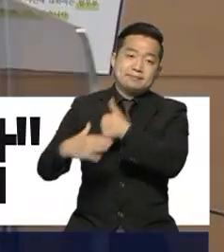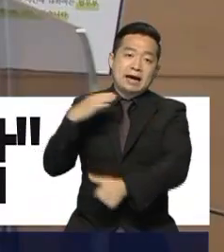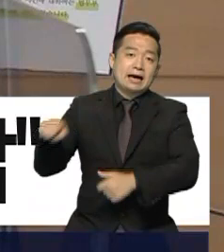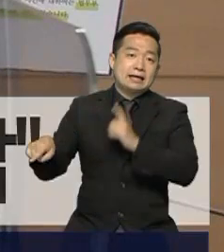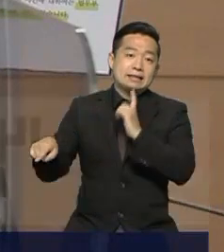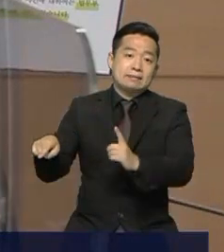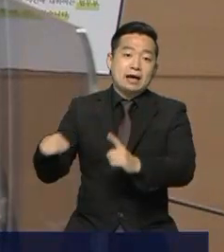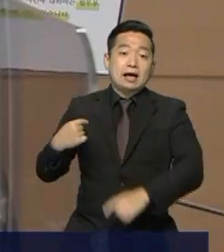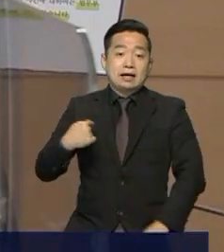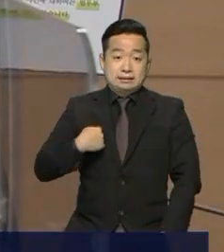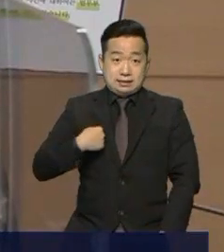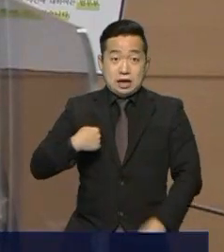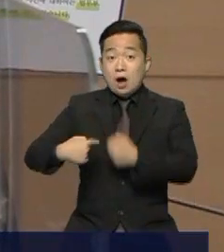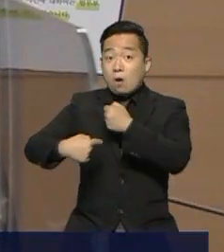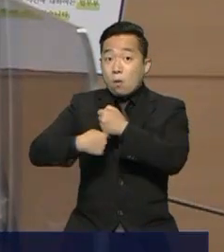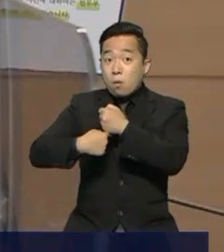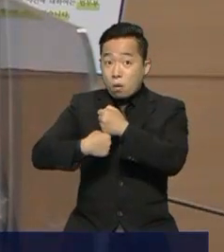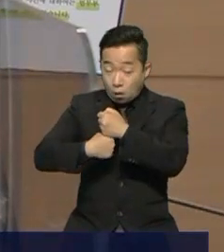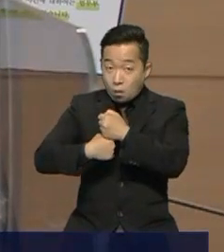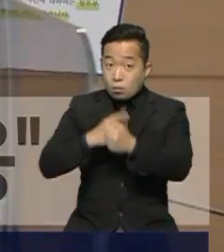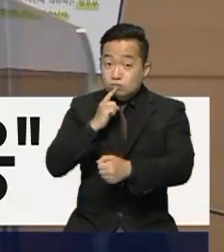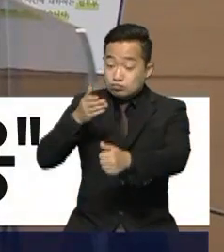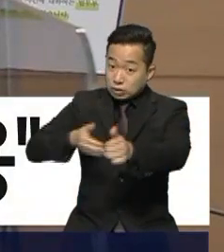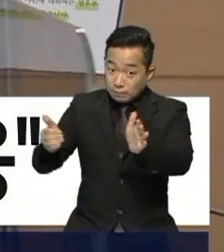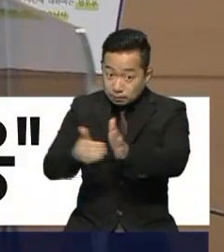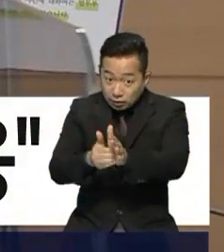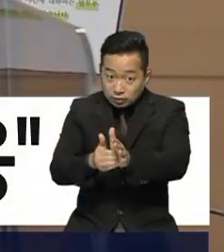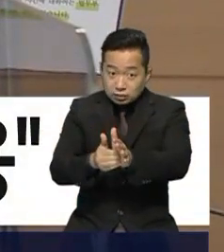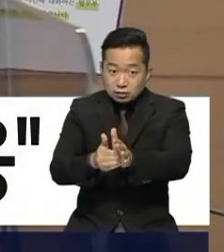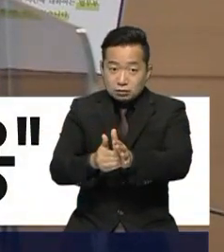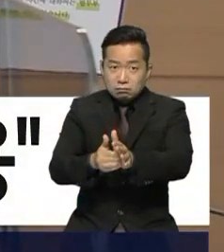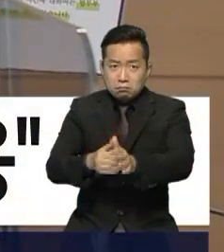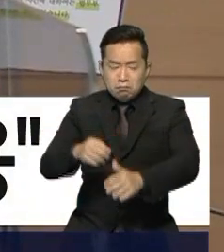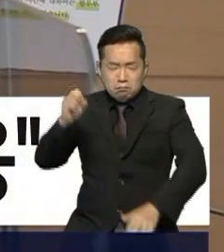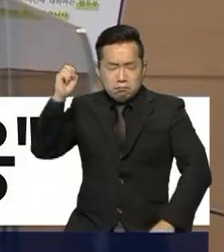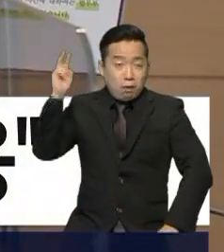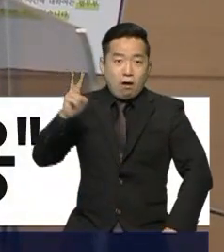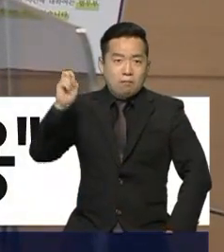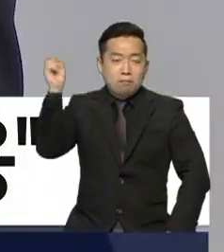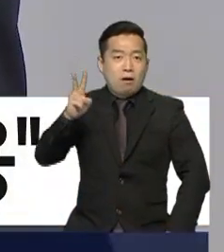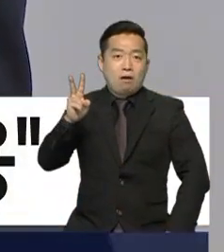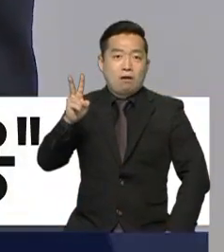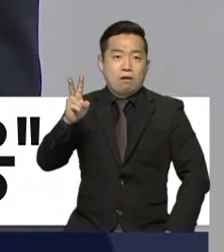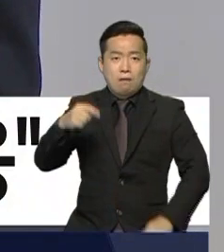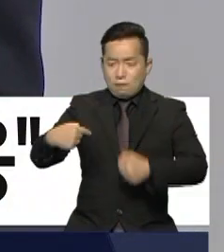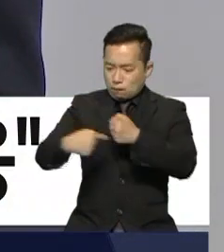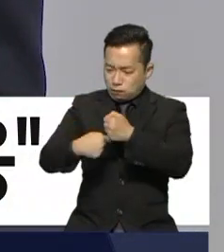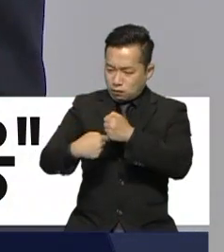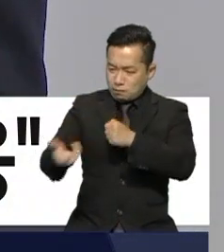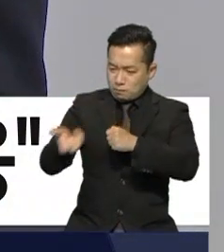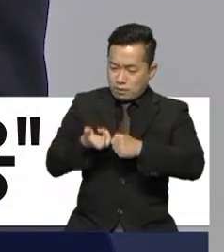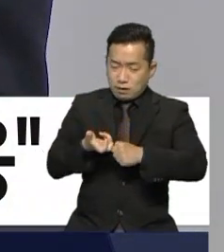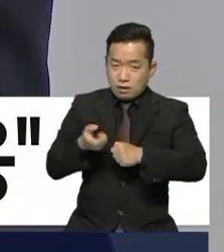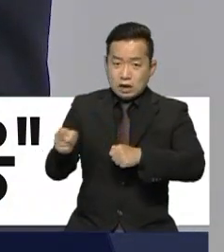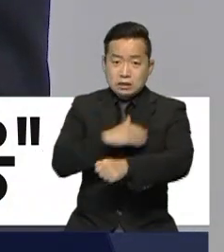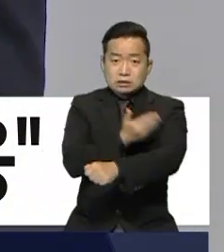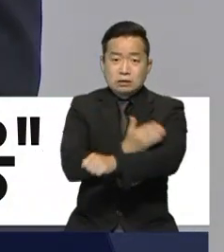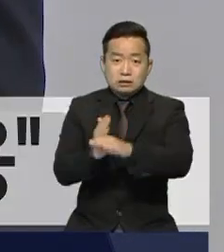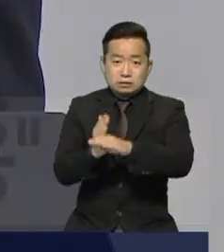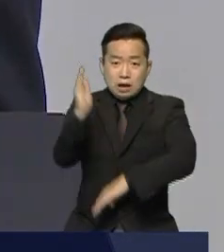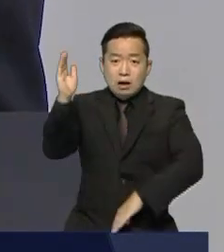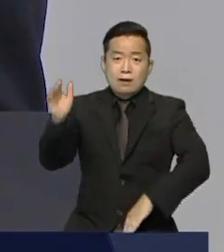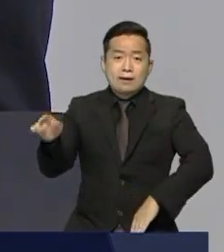위원장이 본인을 직접 조사해달라 요청했는데도 기습적으로 수사를 요청해 오히려 감사원이 직권을 남용한